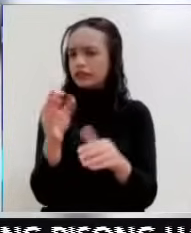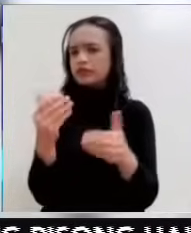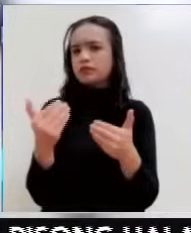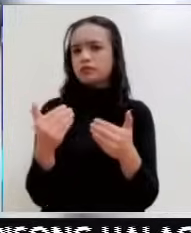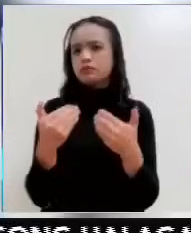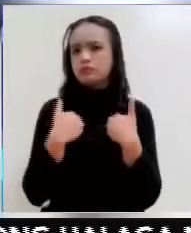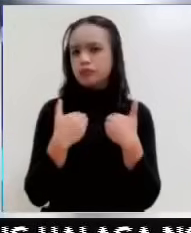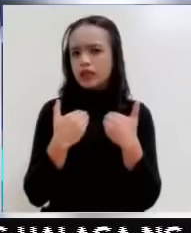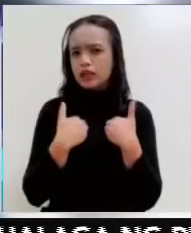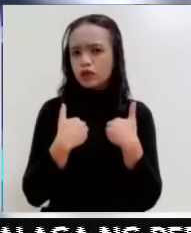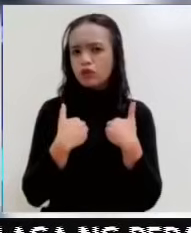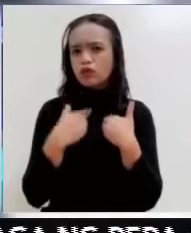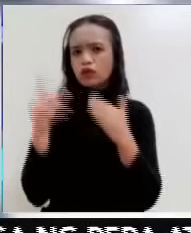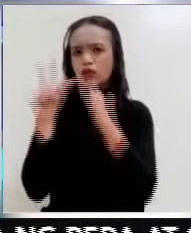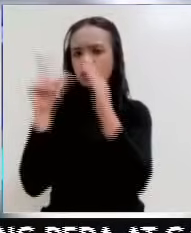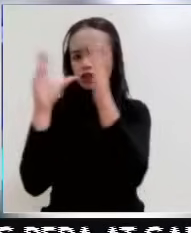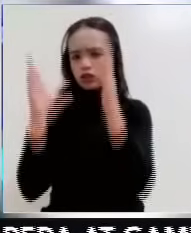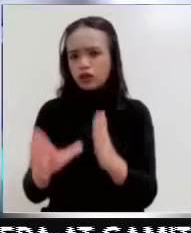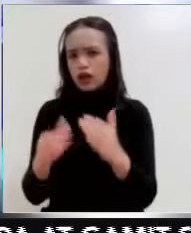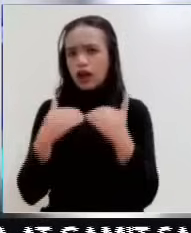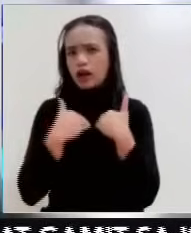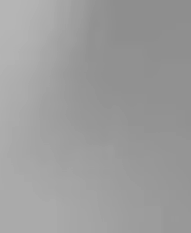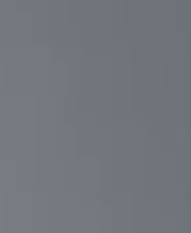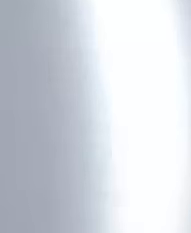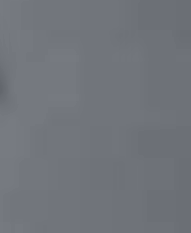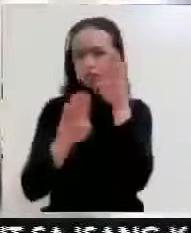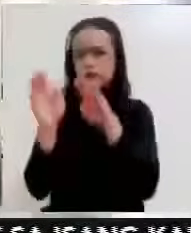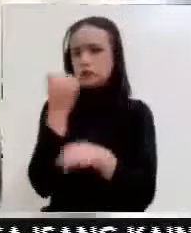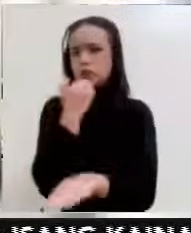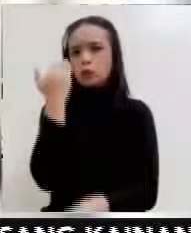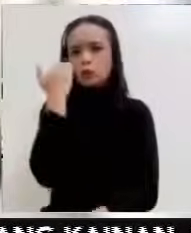kanyang abogado. Nakatutok si Salima Refran.